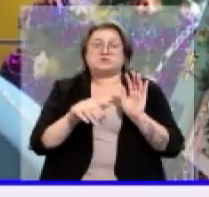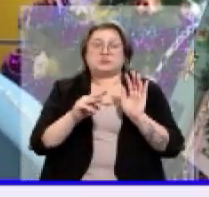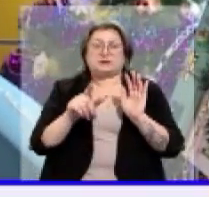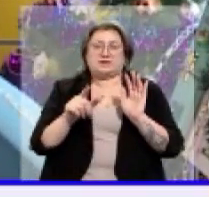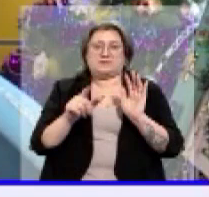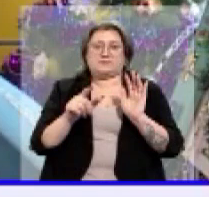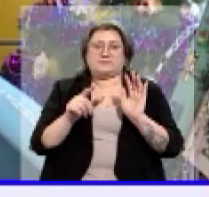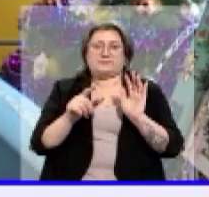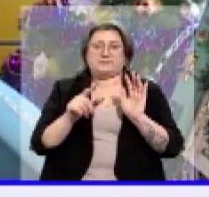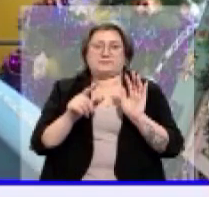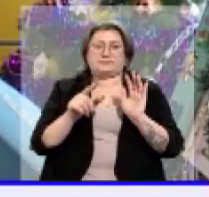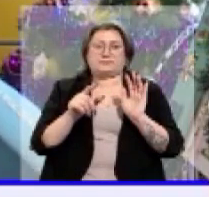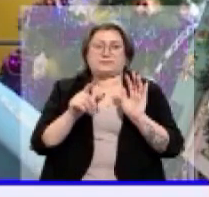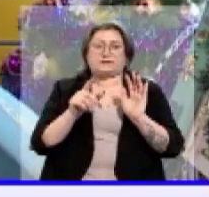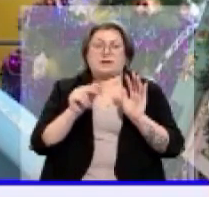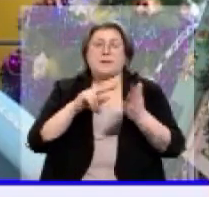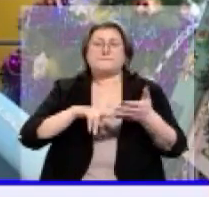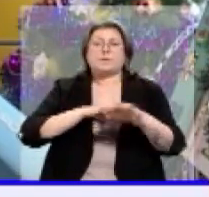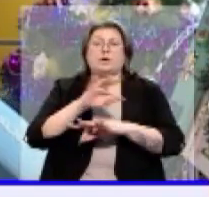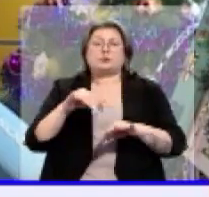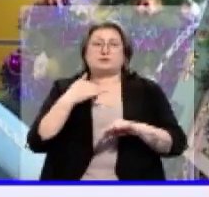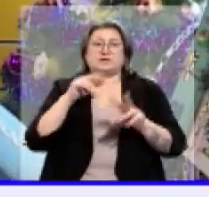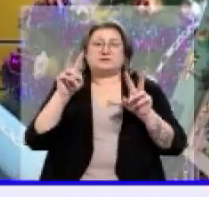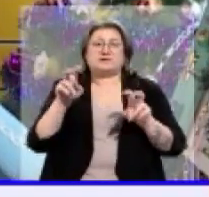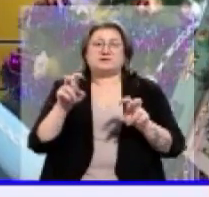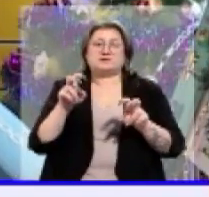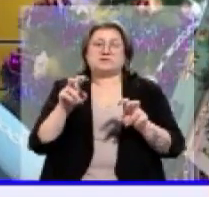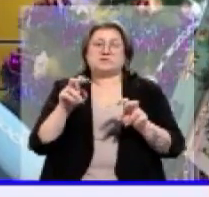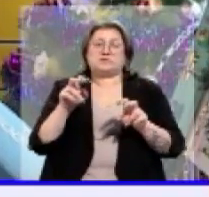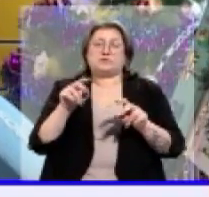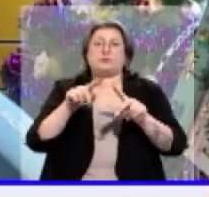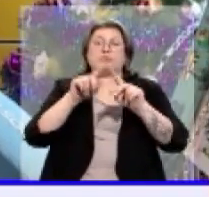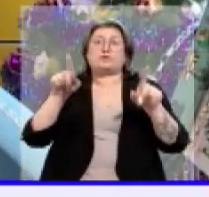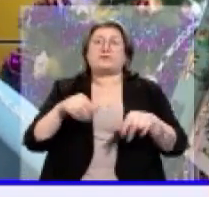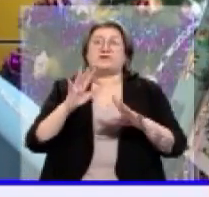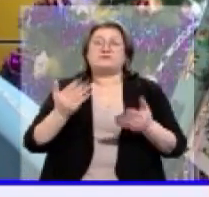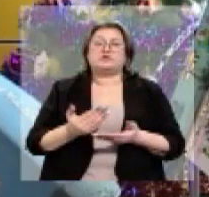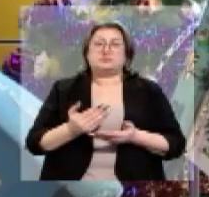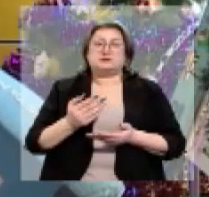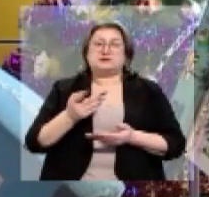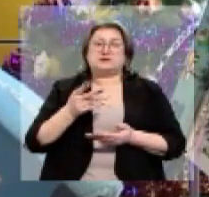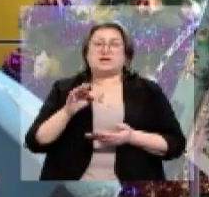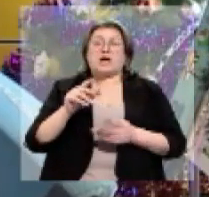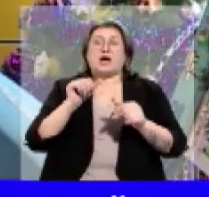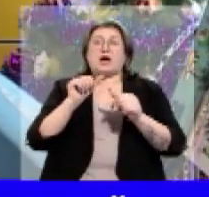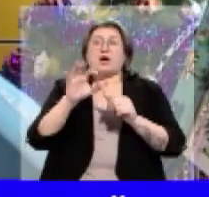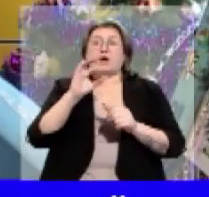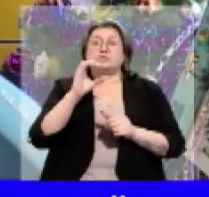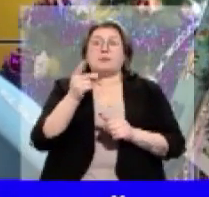1 380 000 тенге. На проект, у меня проект назывался «Путевка в жизнь для особят, для наших